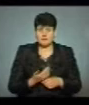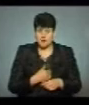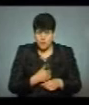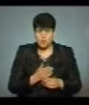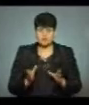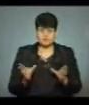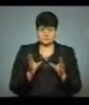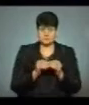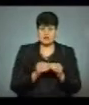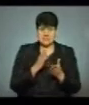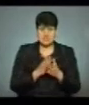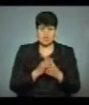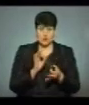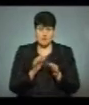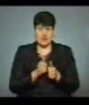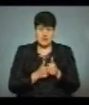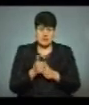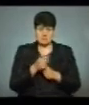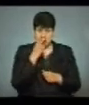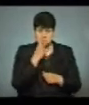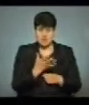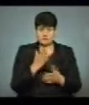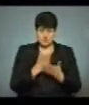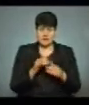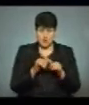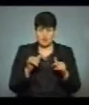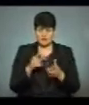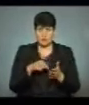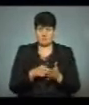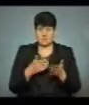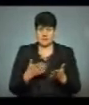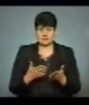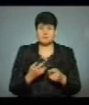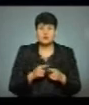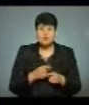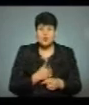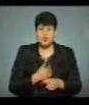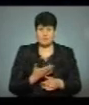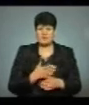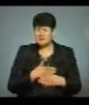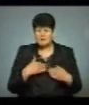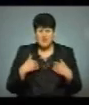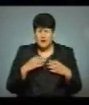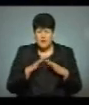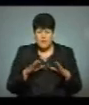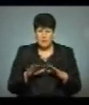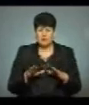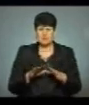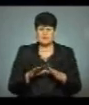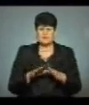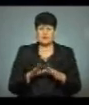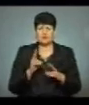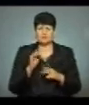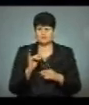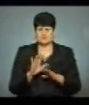до нього, бо є нормальний лідер. Ми бачимо, що є розвиток міста. Ми цього хочемо. Ми не хочемо ніякого комусь якого